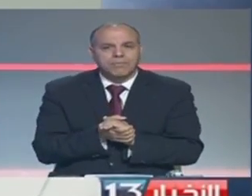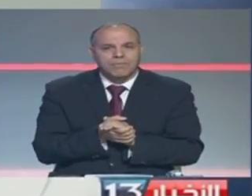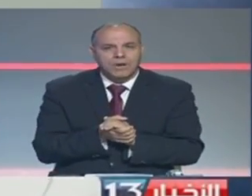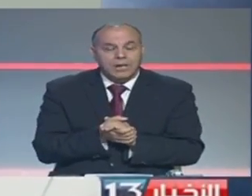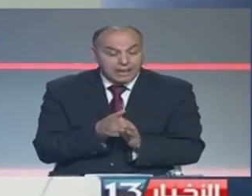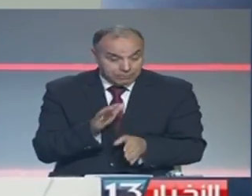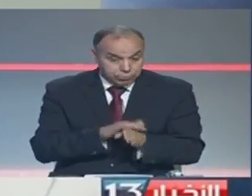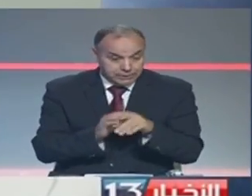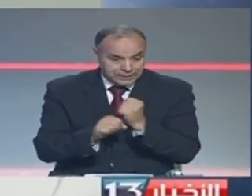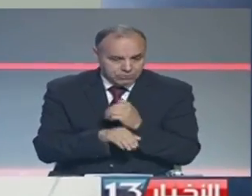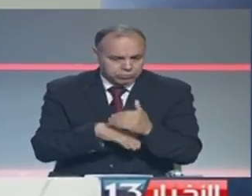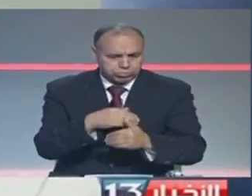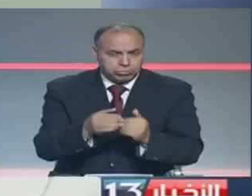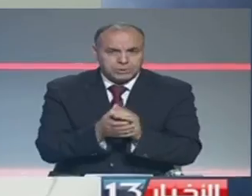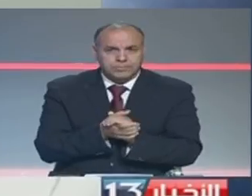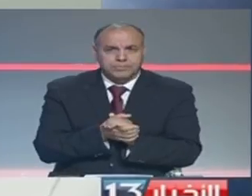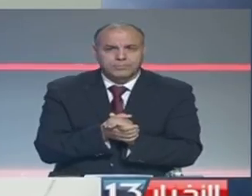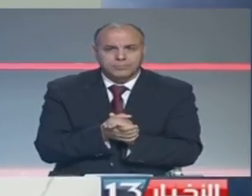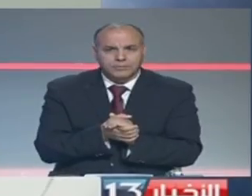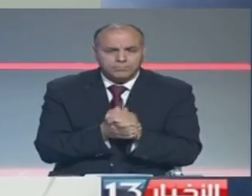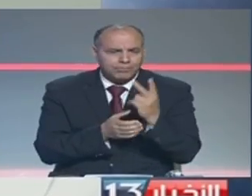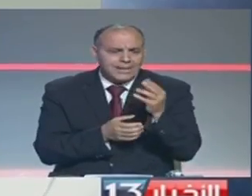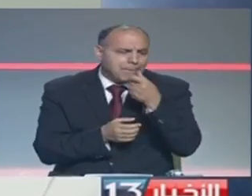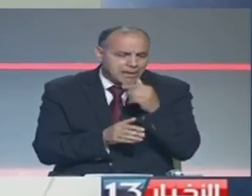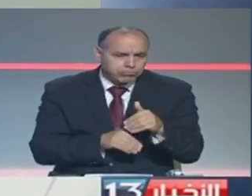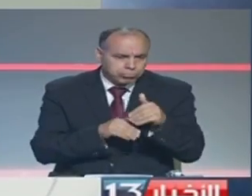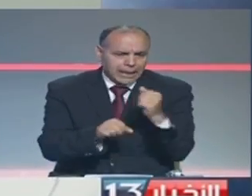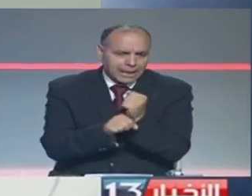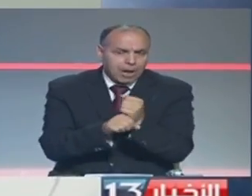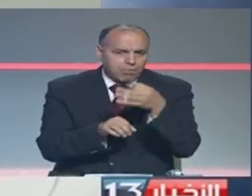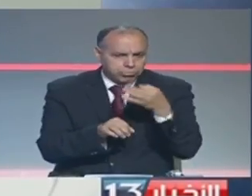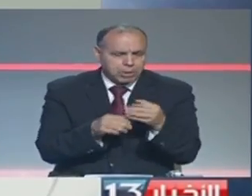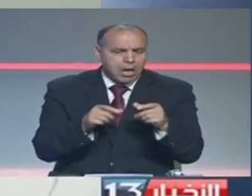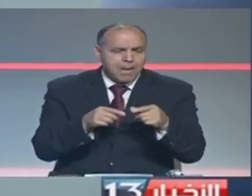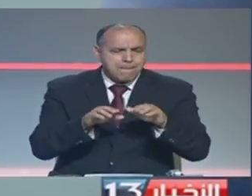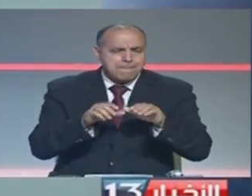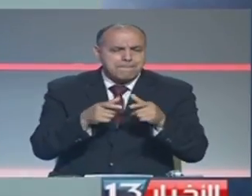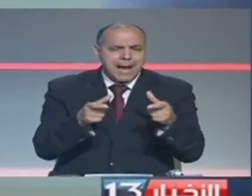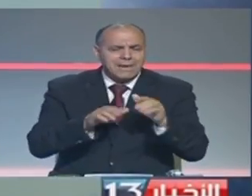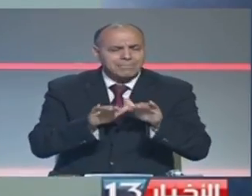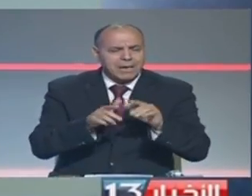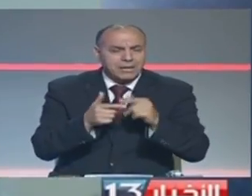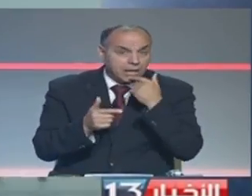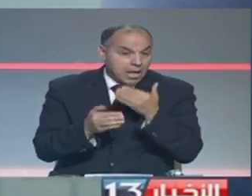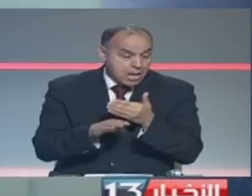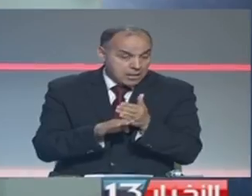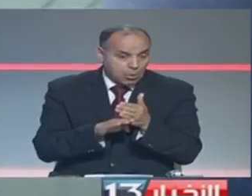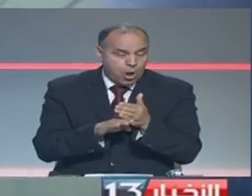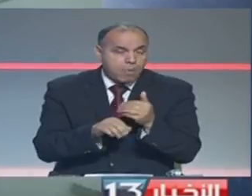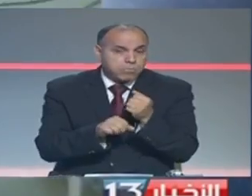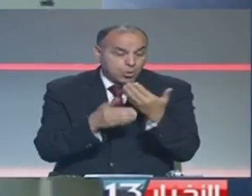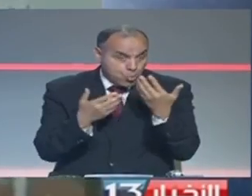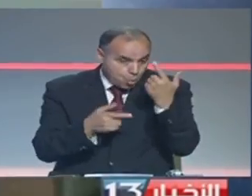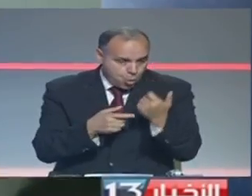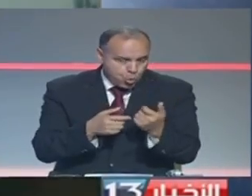بدينا في الانتاج 2 مارس، بدينا في الانتاج الفعلي للورشه معناها. وصلنا في الانتاج